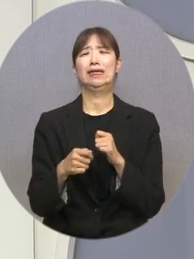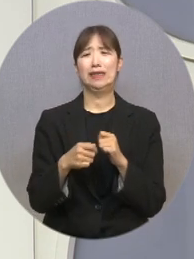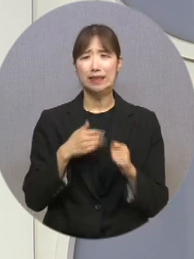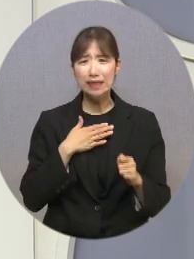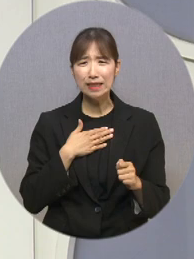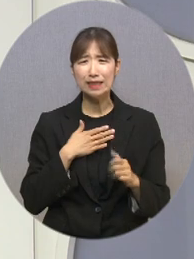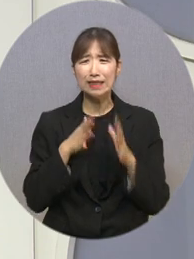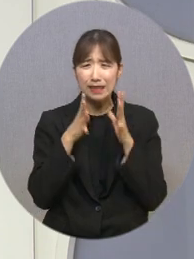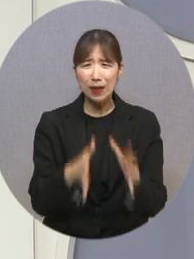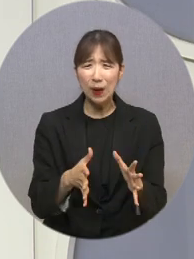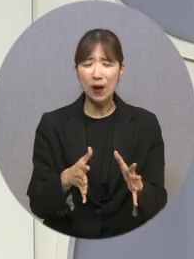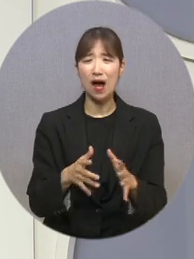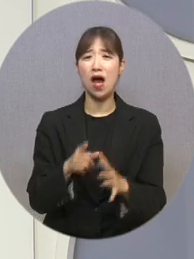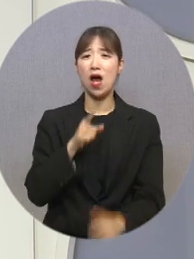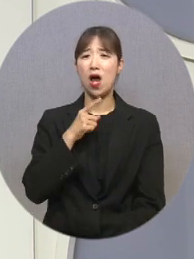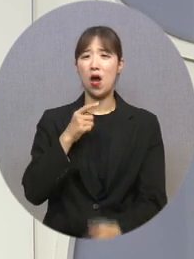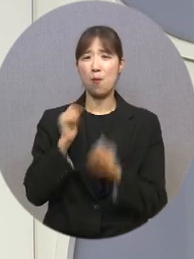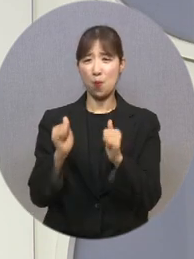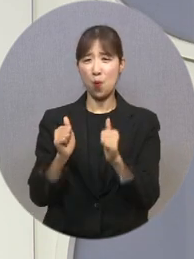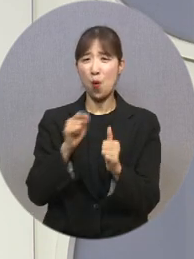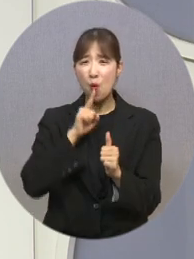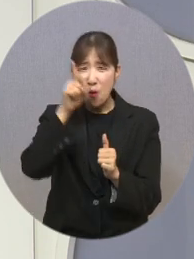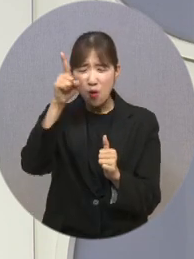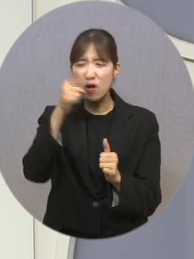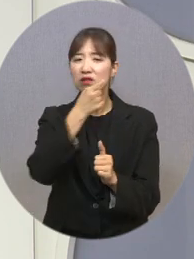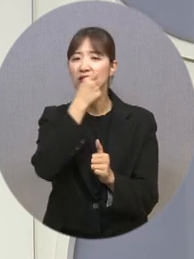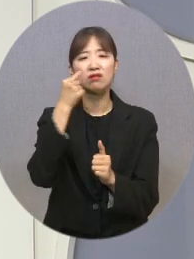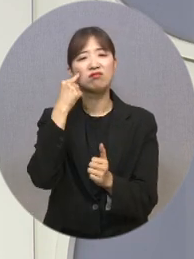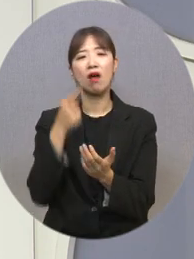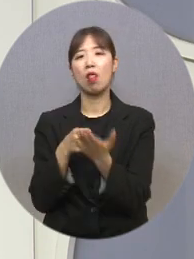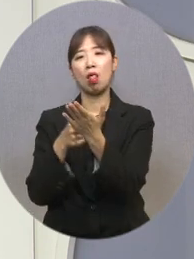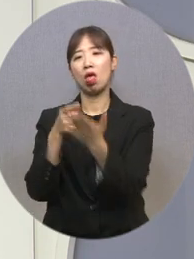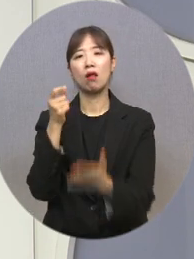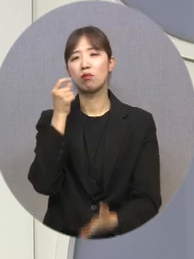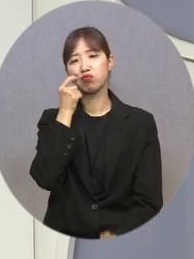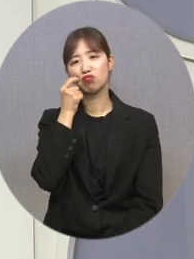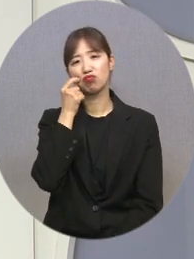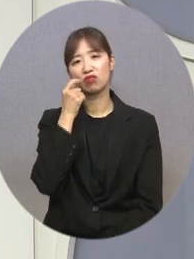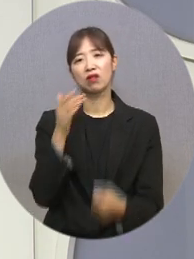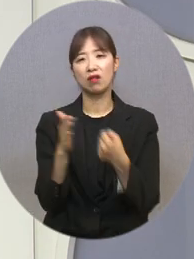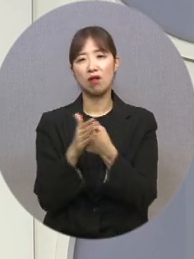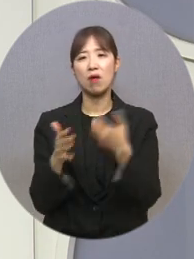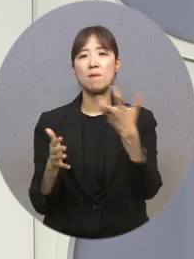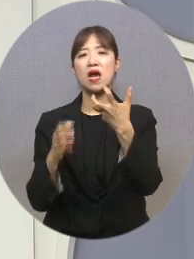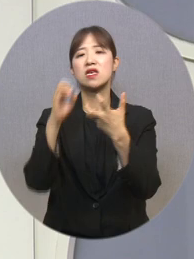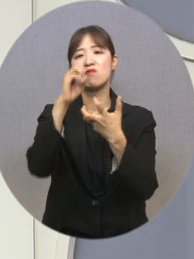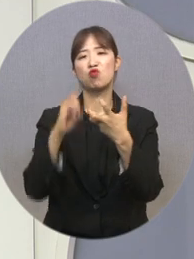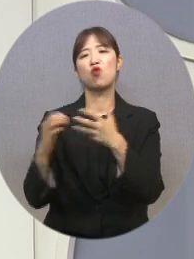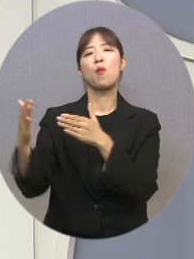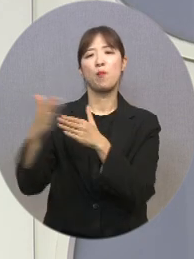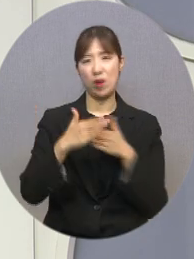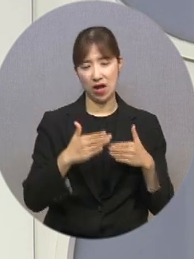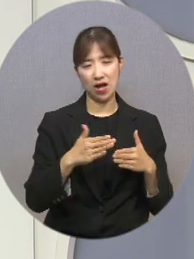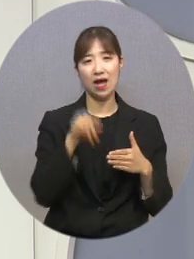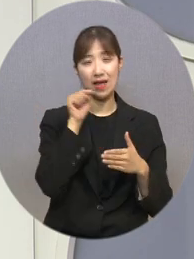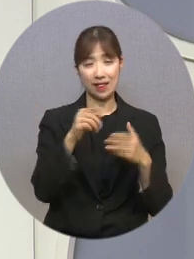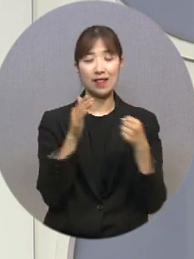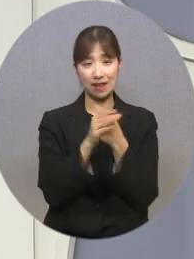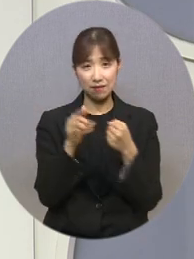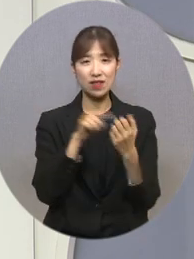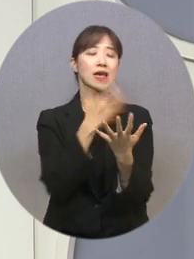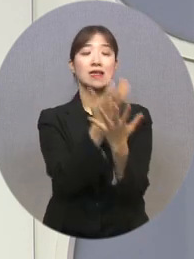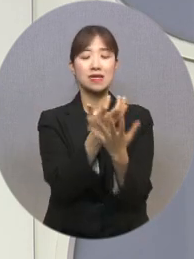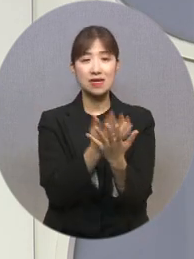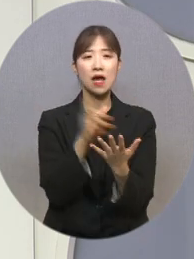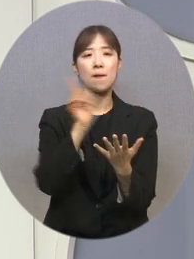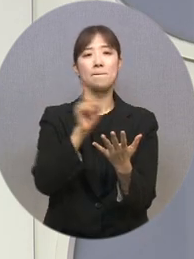고소하게 되면은 이제 그 부분을 증명을 못해서 80%가 다 불기소가 되니까요. 그래서 이걸 막으려면 차용증에 돈을 빌려가는 용도 그러니까